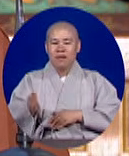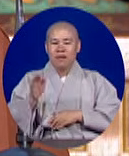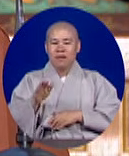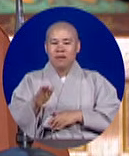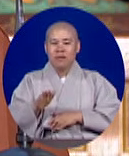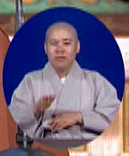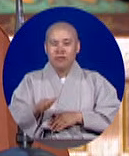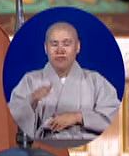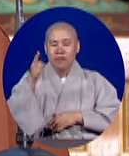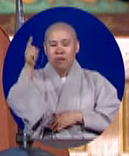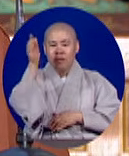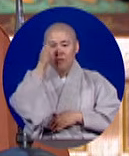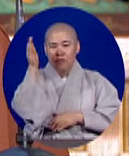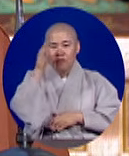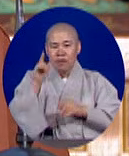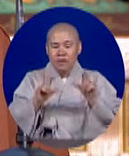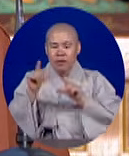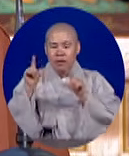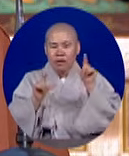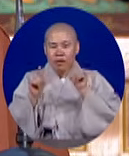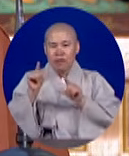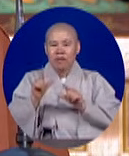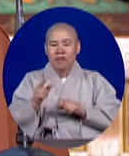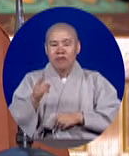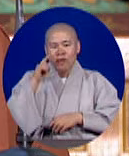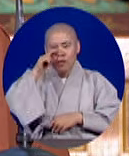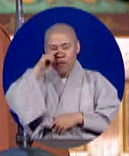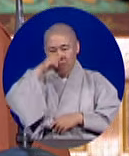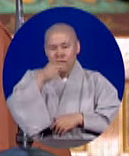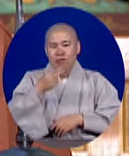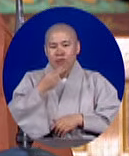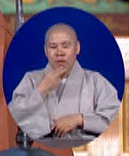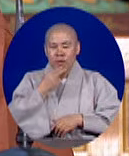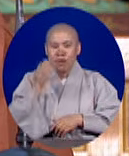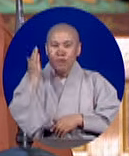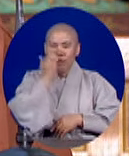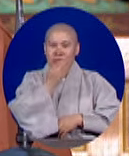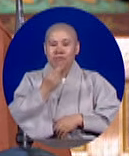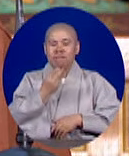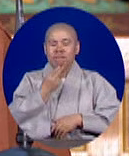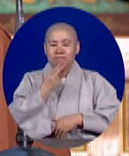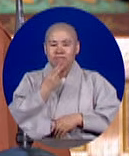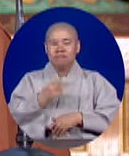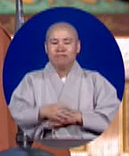그런데 공상에는 불구부정이다. 더러운 것도 없고 깨끗한 것도 없다.